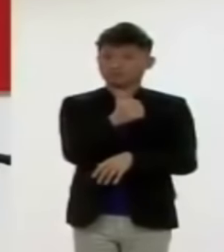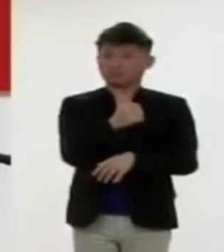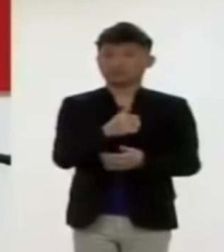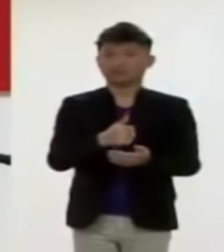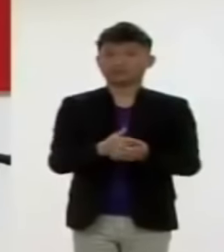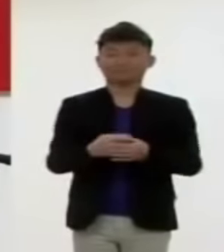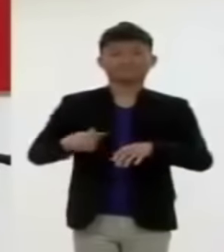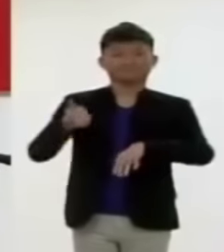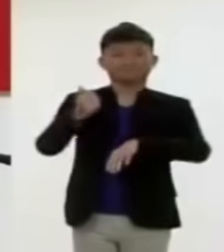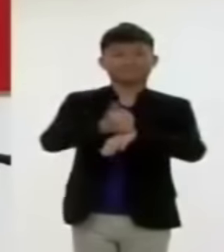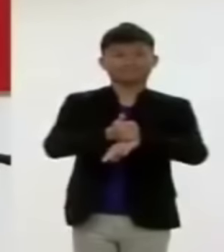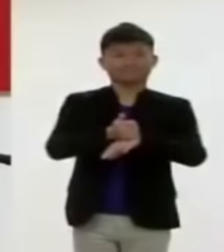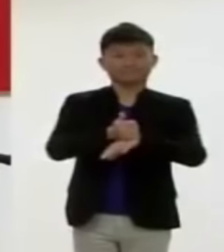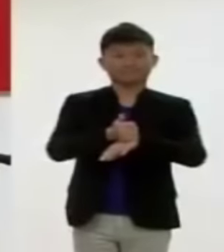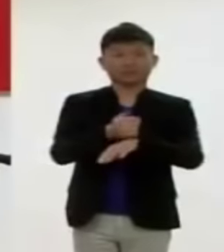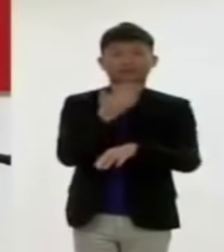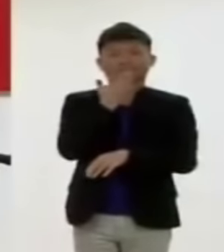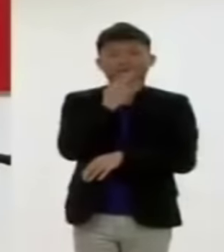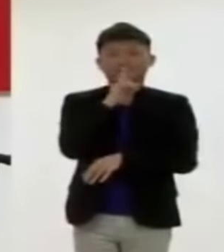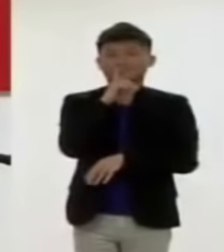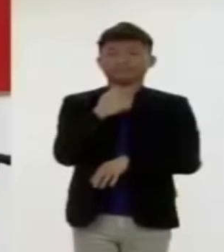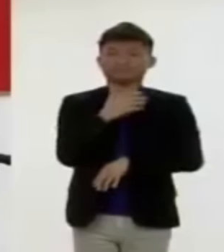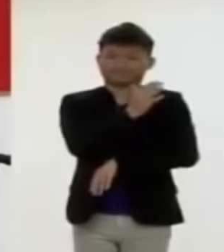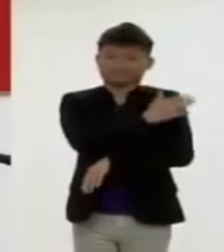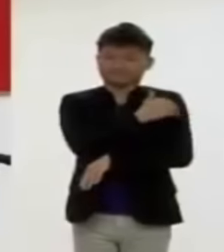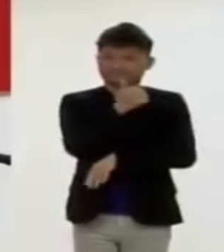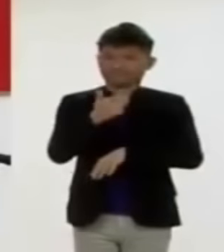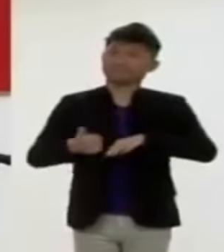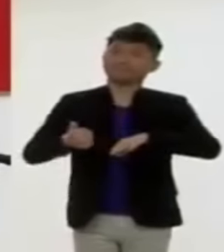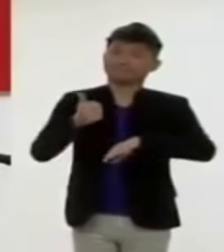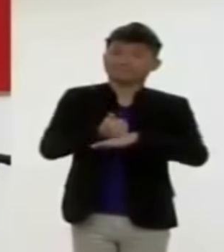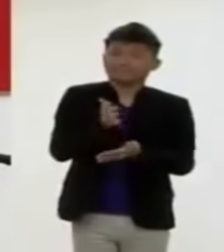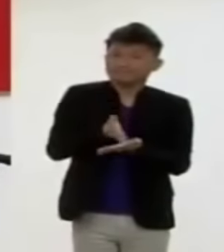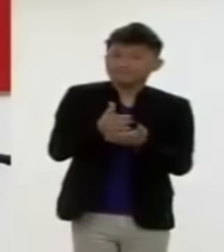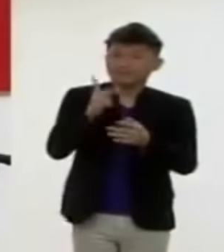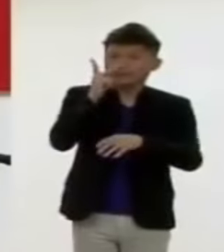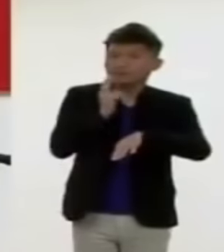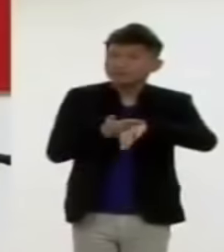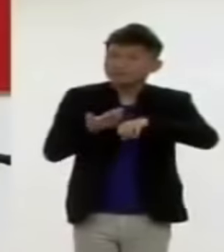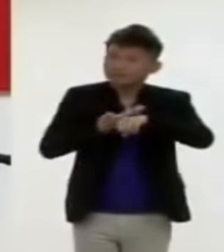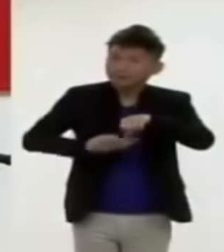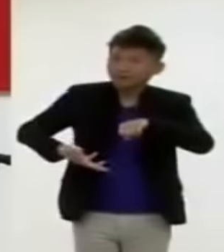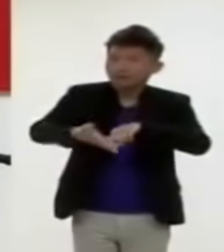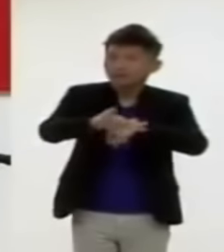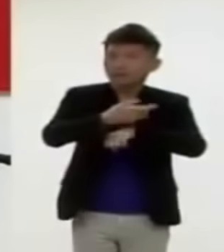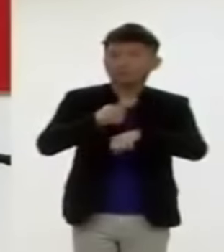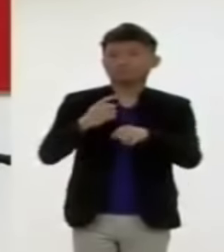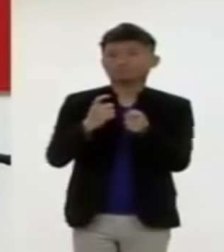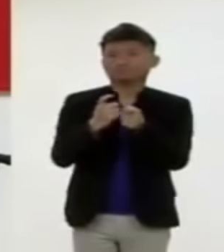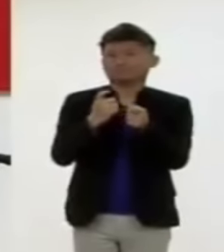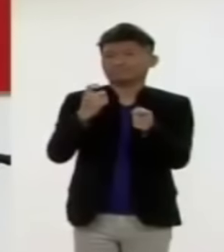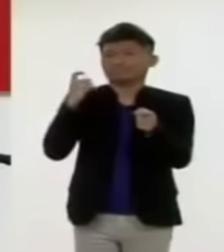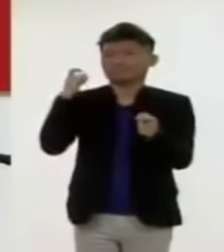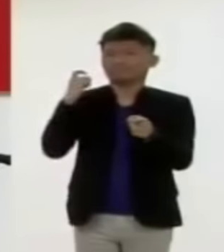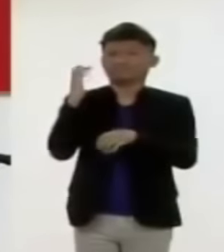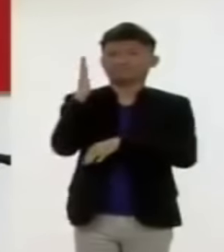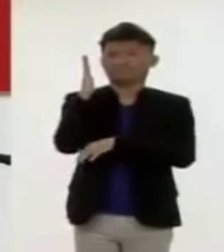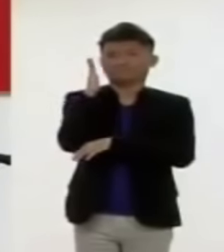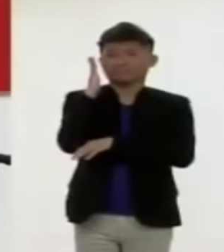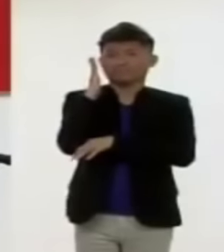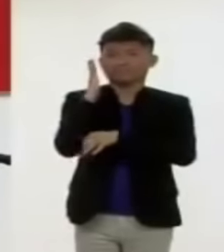生他讲的，陈德辉我说错了啊，他讲的一些科技岛的概念，我也在十年前省府委员的任